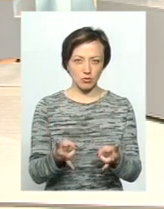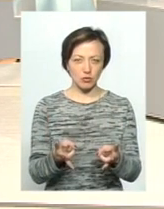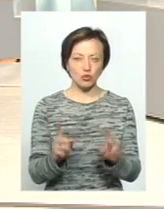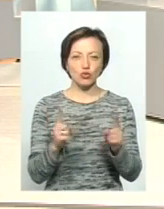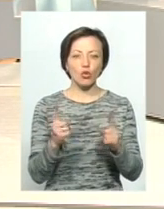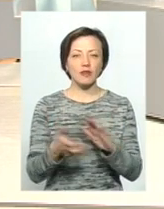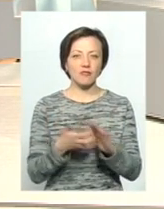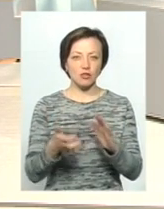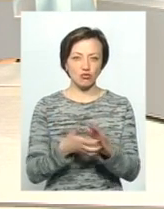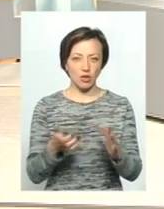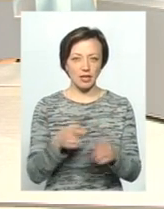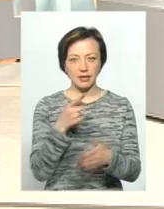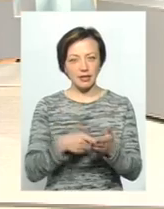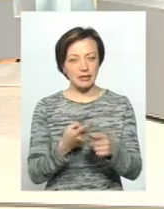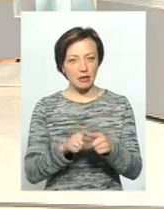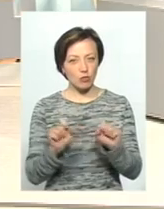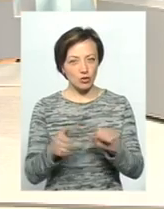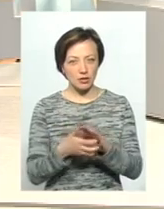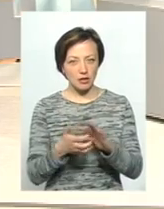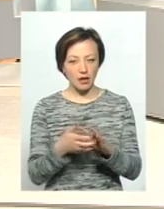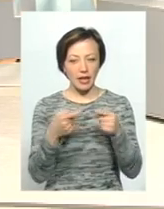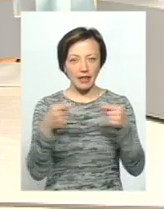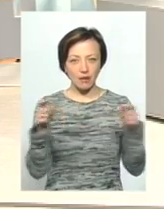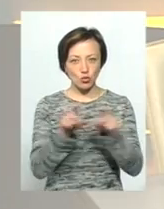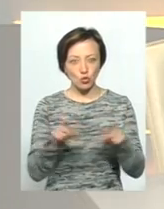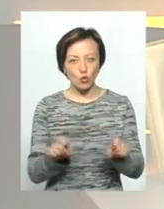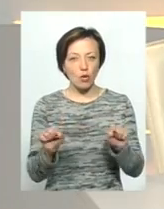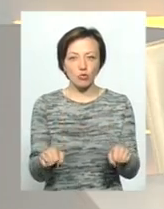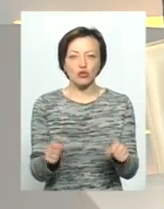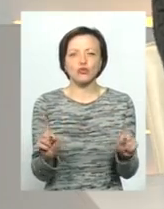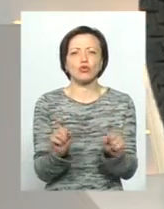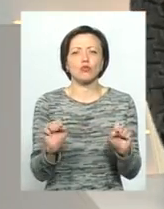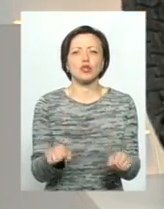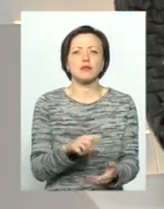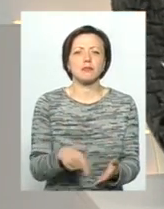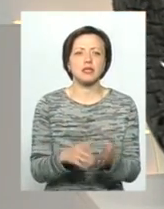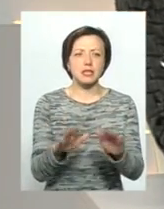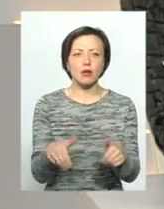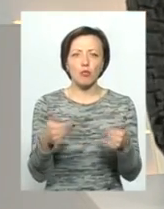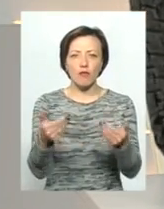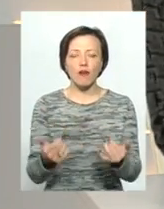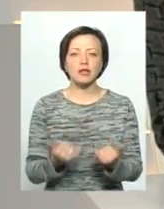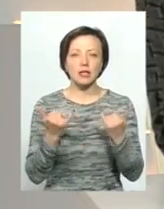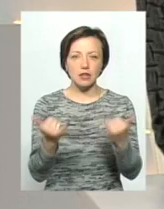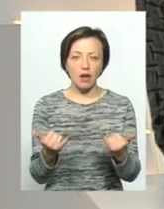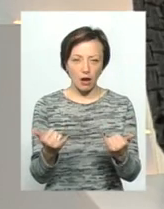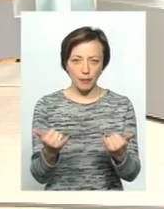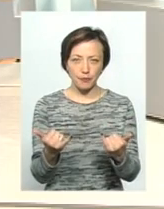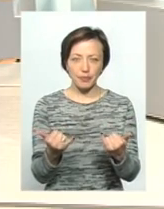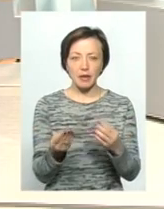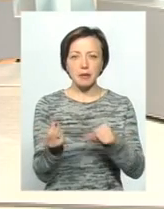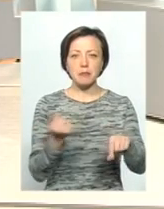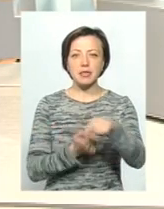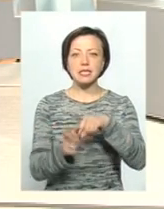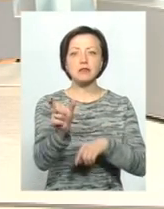Чого не вистачає? Це, можливо, недостатня інфраструктура. Можливо, що може місто запропонувати для